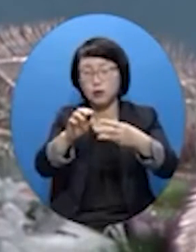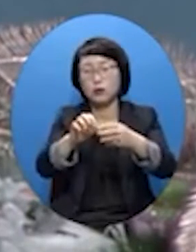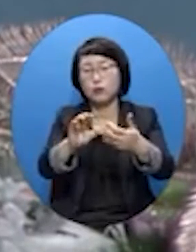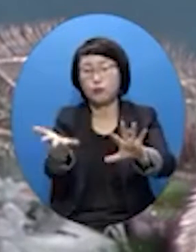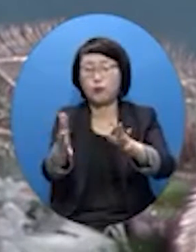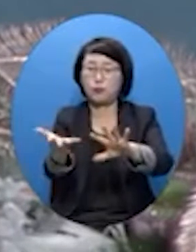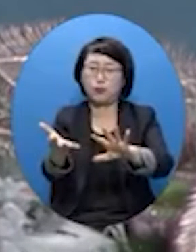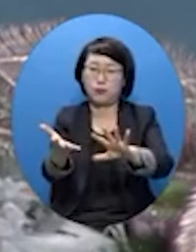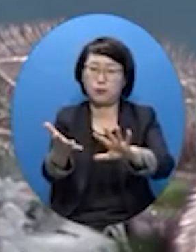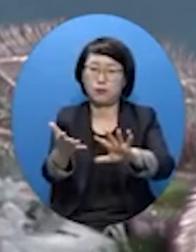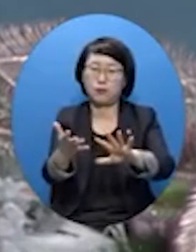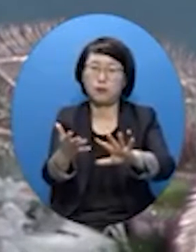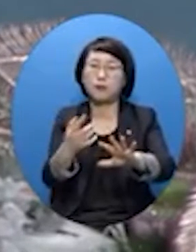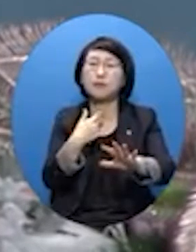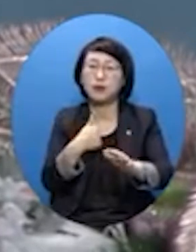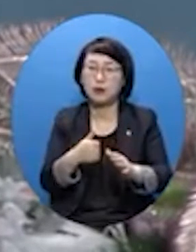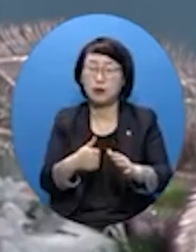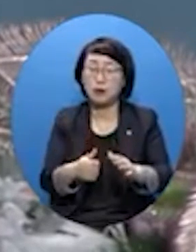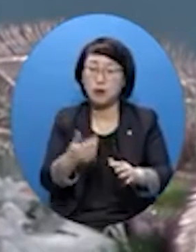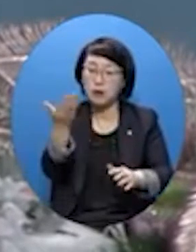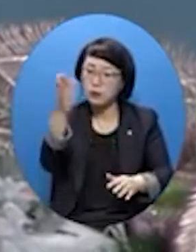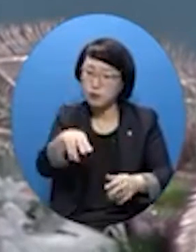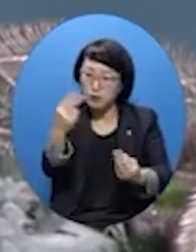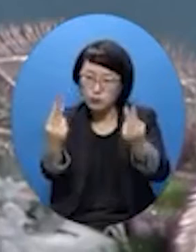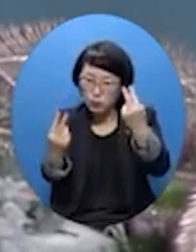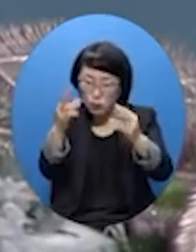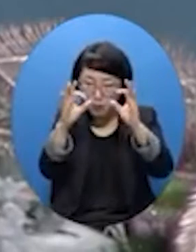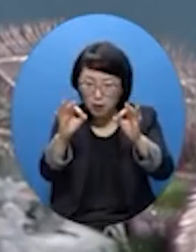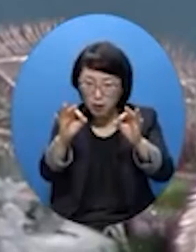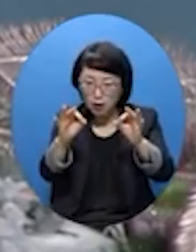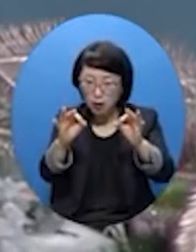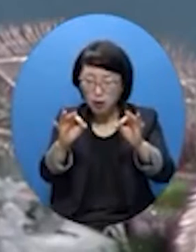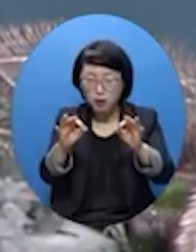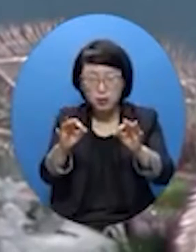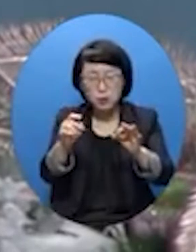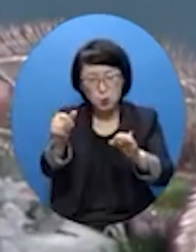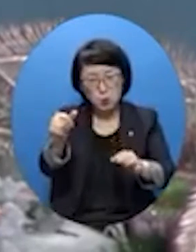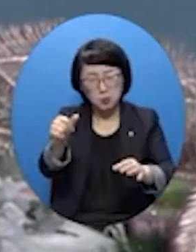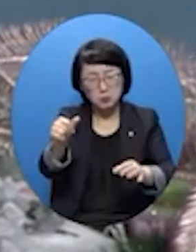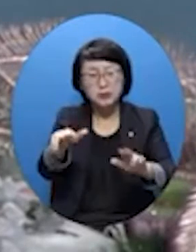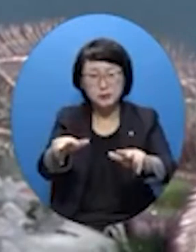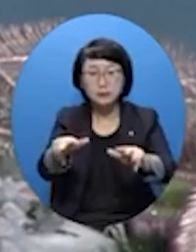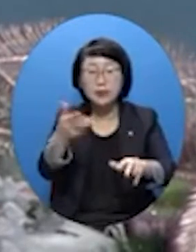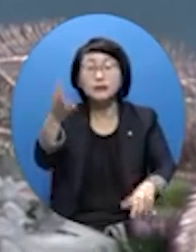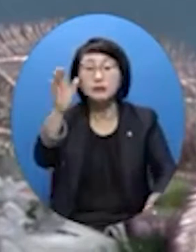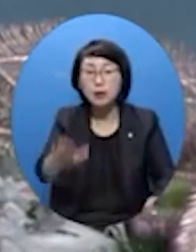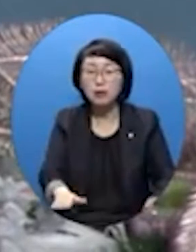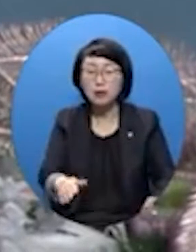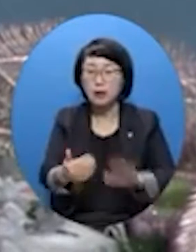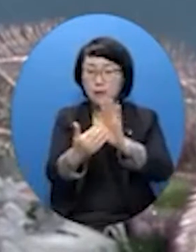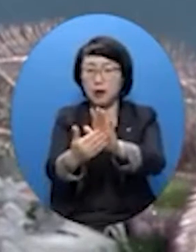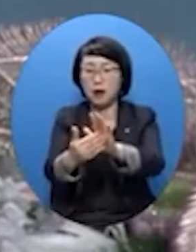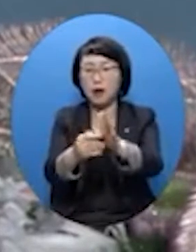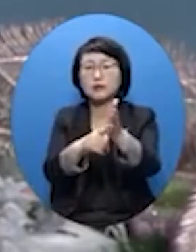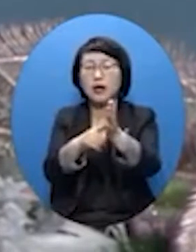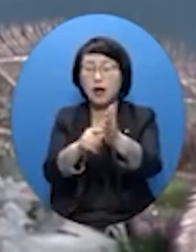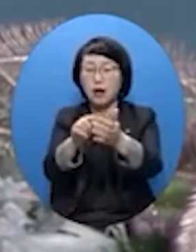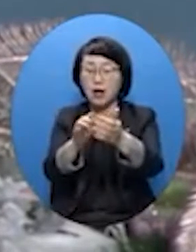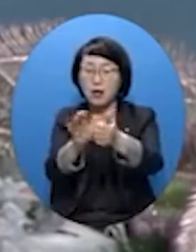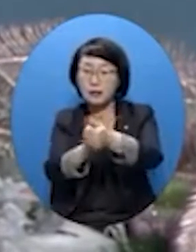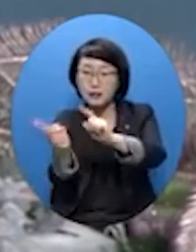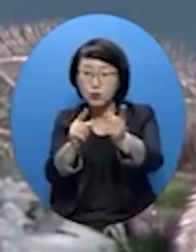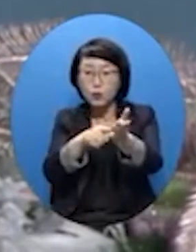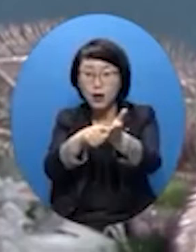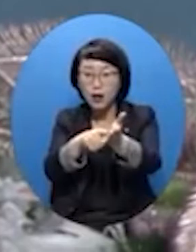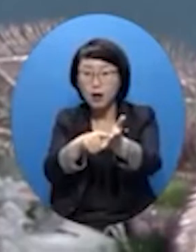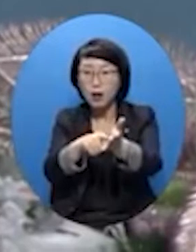비하면 지금 그만큼 큰 재앙은 아닙니다. 그러나 백신과 치료제가 보급되기